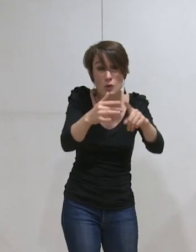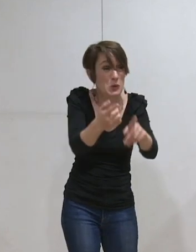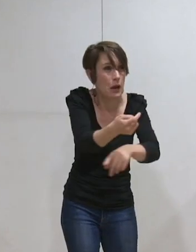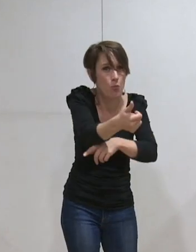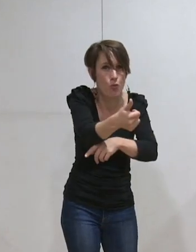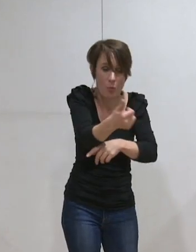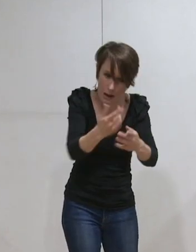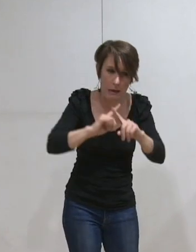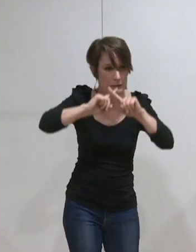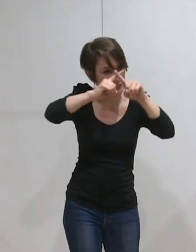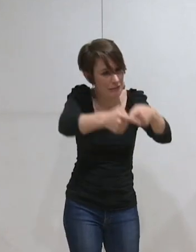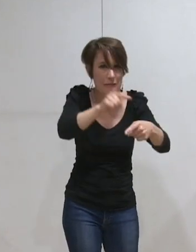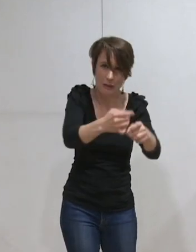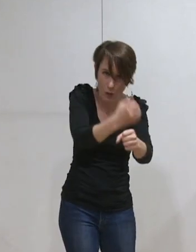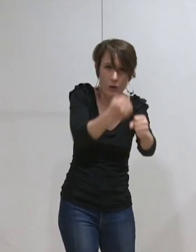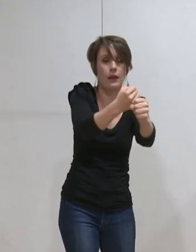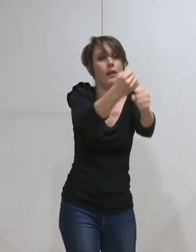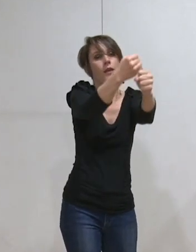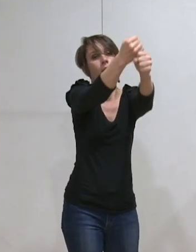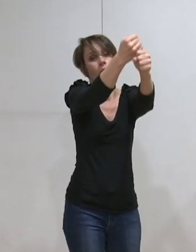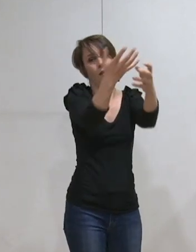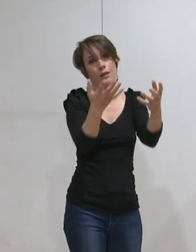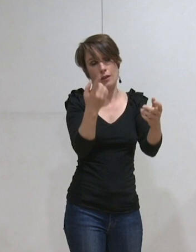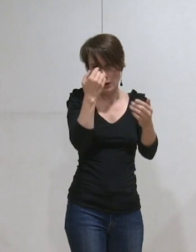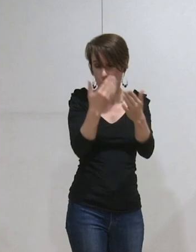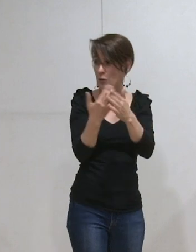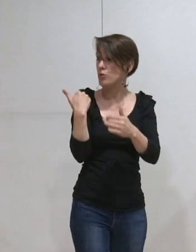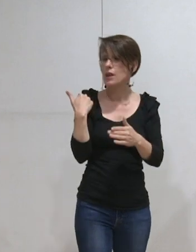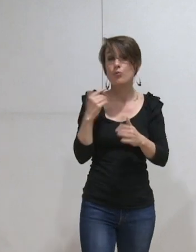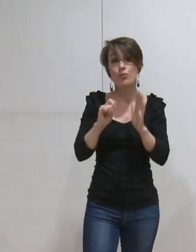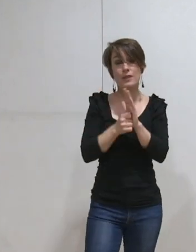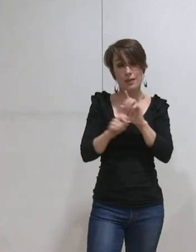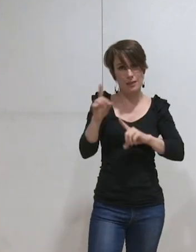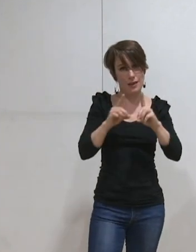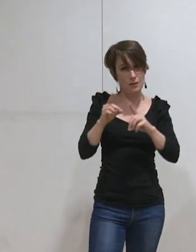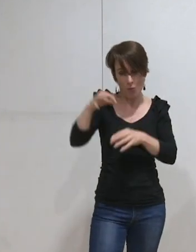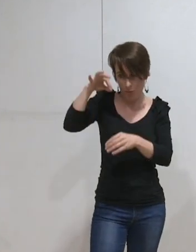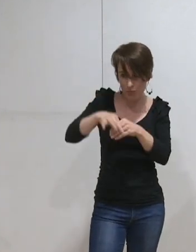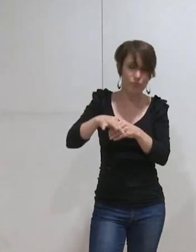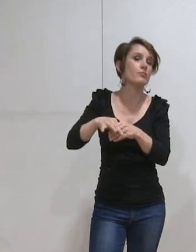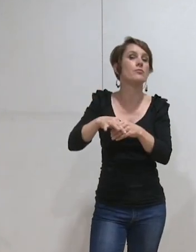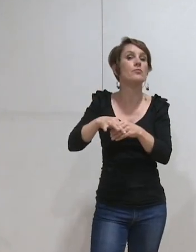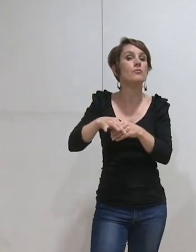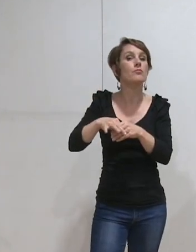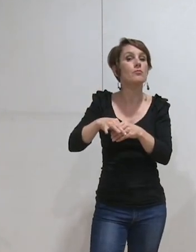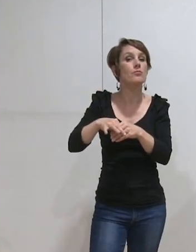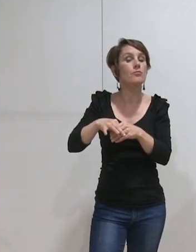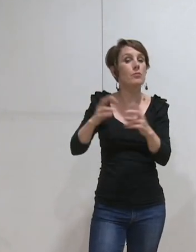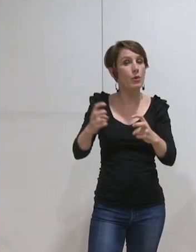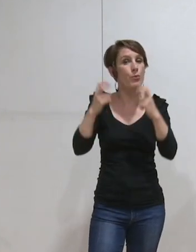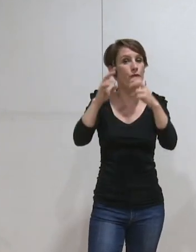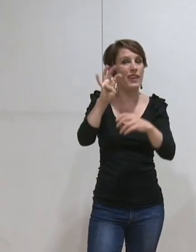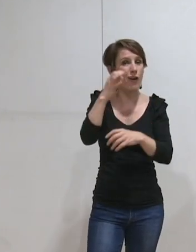la modification du plan local d'urbanisme que nous avons voté au mois de décembre et qui de fait reprend cet objectif